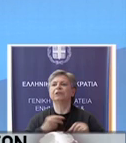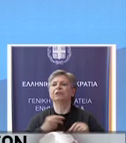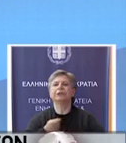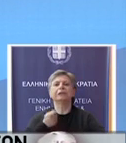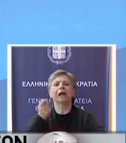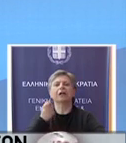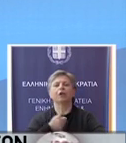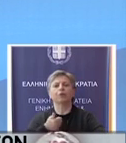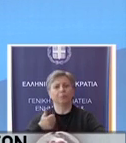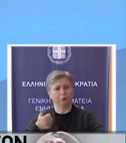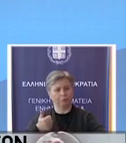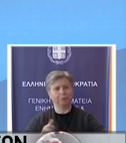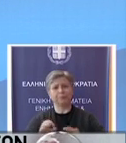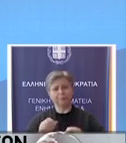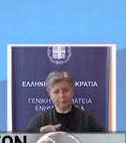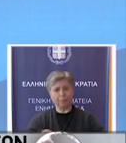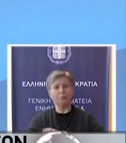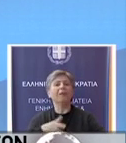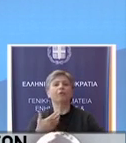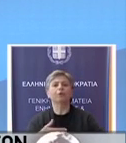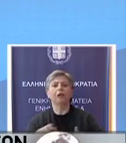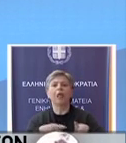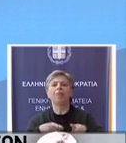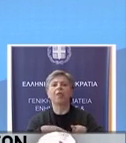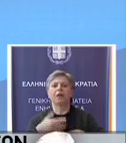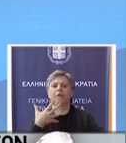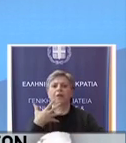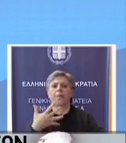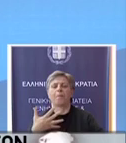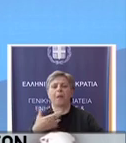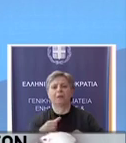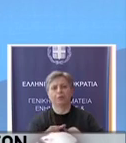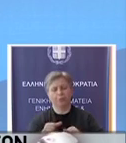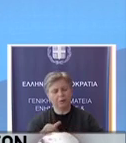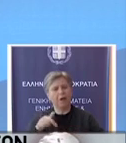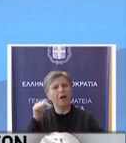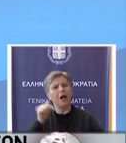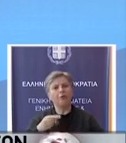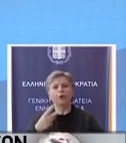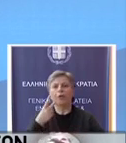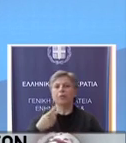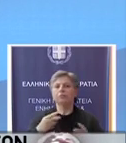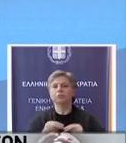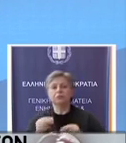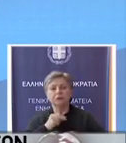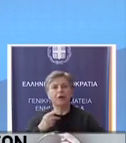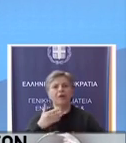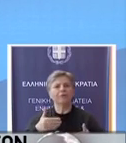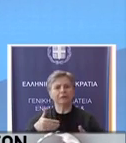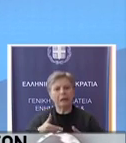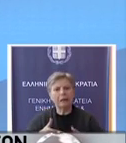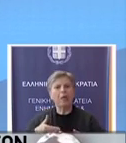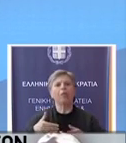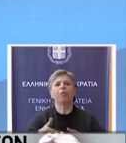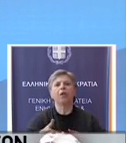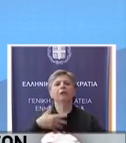πρόθεσμων μέτρων για το χρέος στο Eurogroup της 5ης Δεκέμβρη, αλλά και τη συγκεκριμενοποίηση των μεσοπρόθεσμων και μακροπρόθεσμων μέτρων που θα καταστήσουν